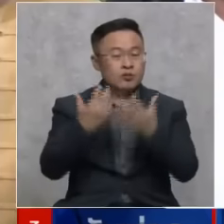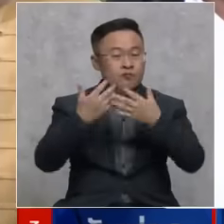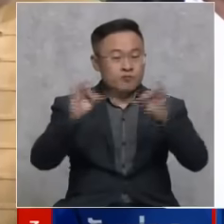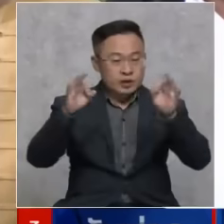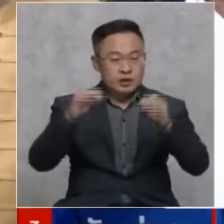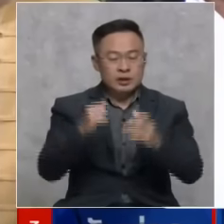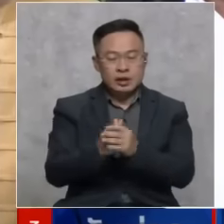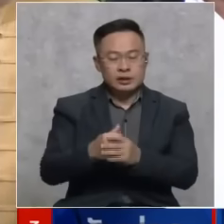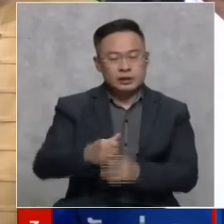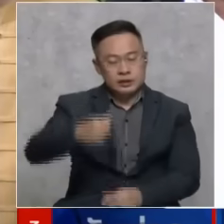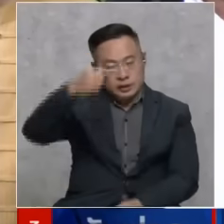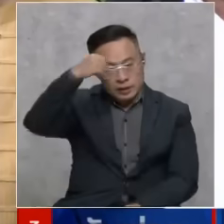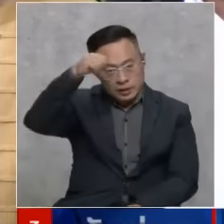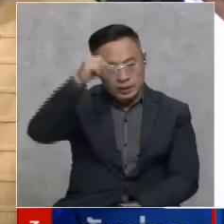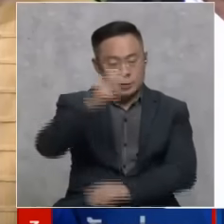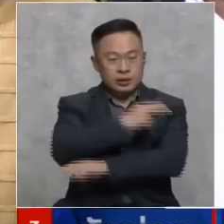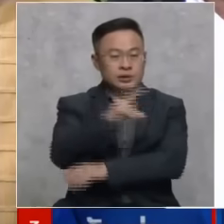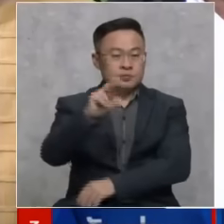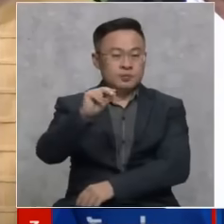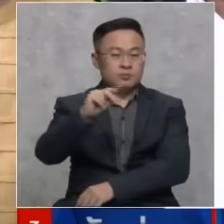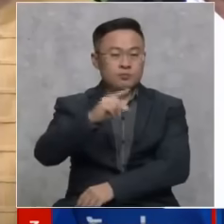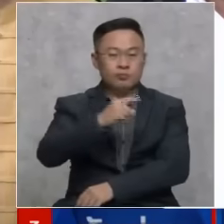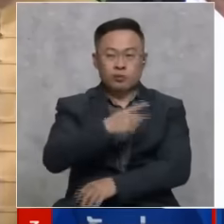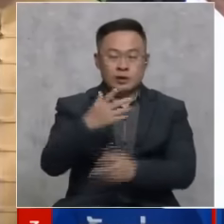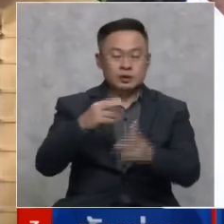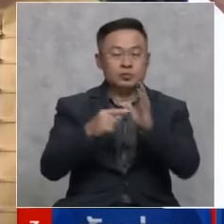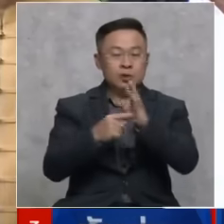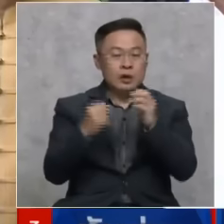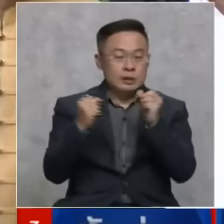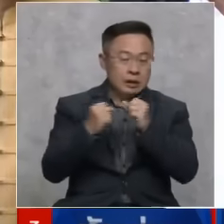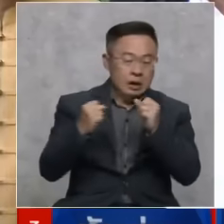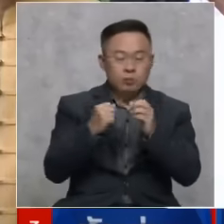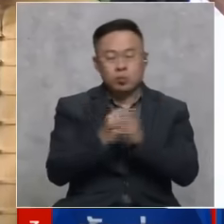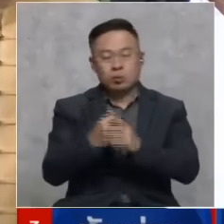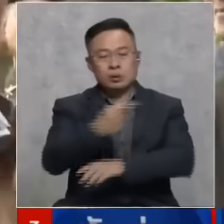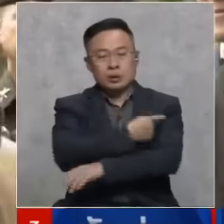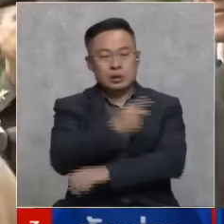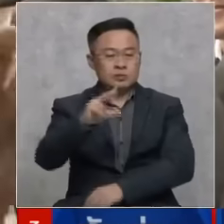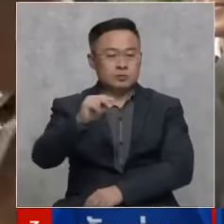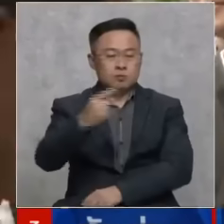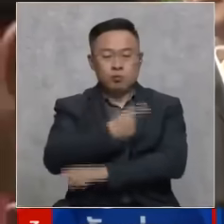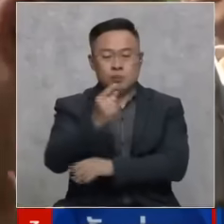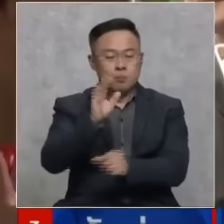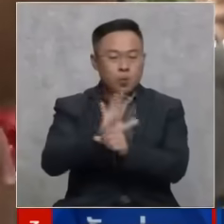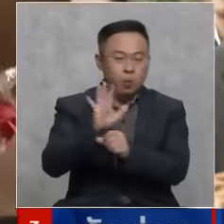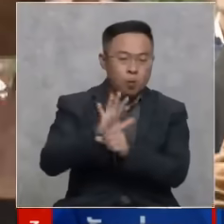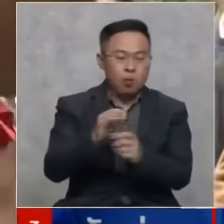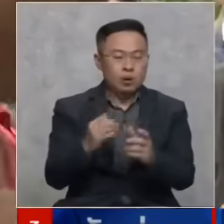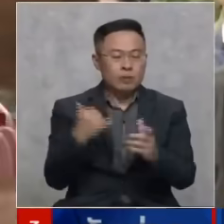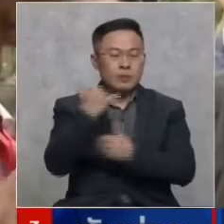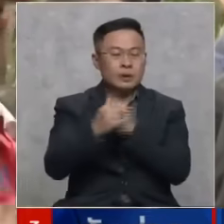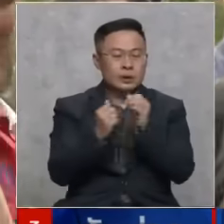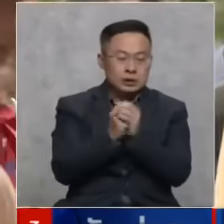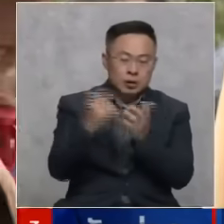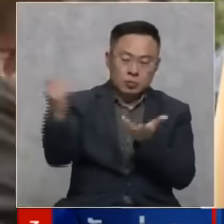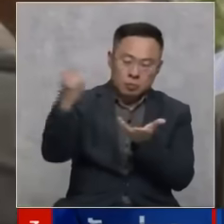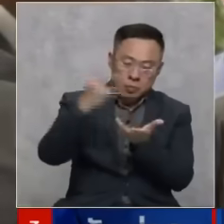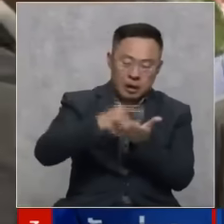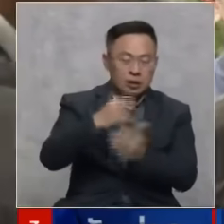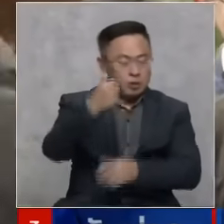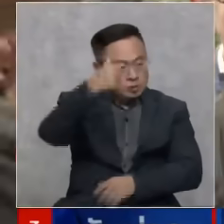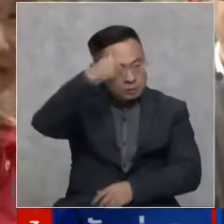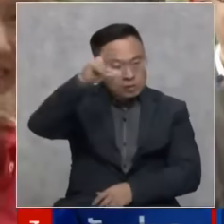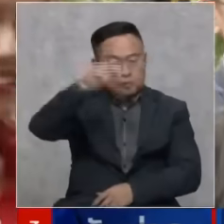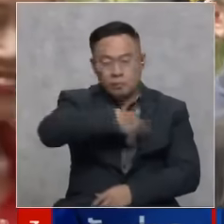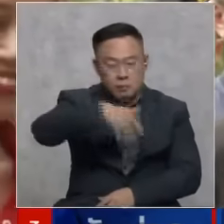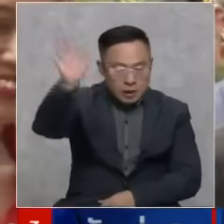ให้เขาแค่30วันแต่เขาเนี่ยเป็นประเทศเมืองหนาวก็ต้องการเข้ามาอยู่เดี๋ยวมากกว่า30วันก็ไม่อยากจะให้มาแล้วต้องออกไปแล้วกลับม